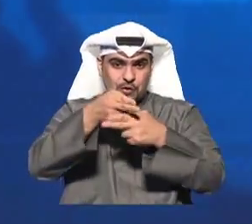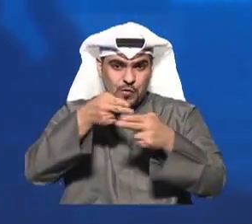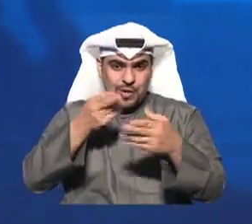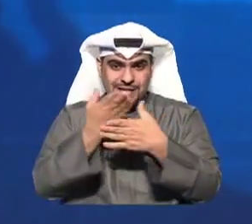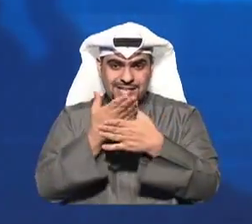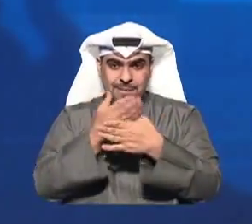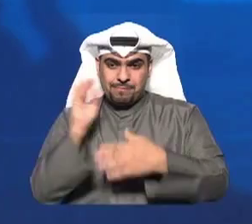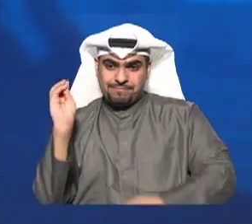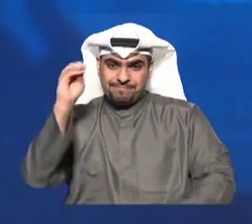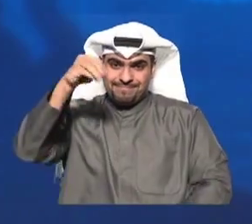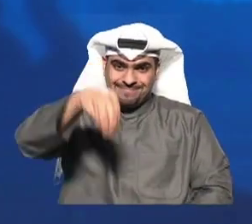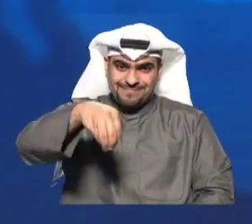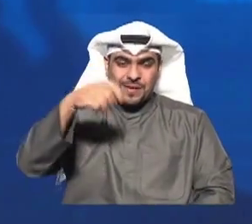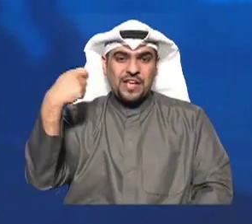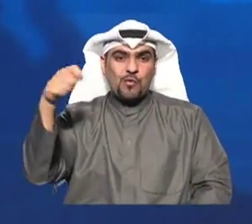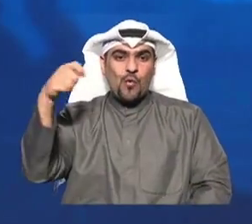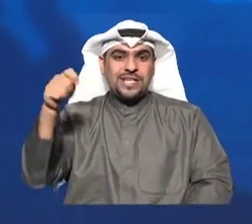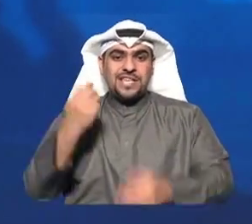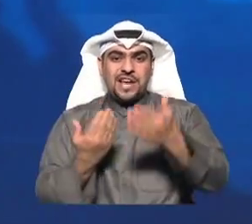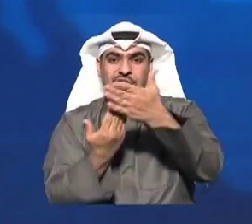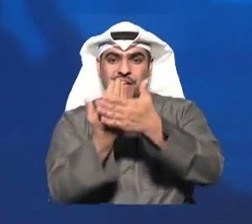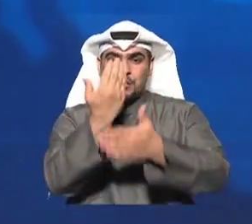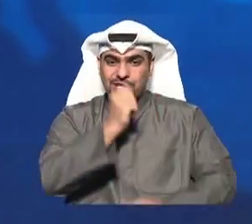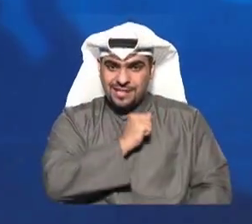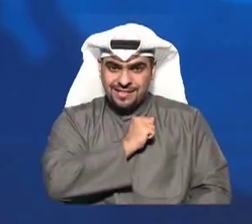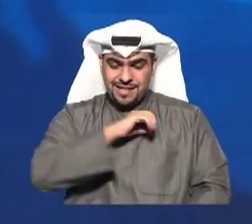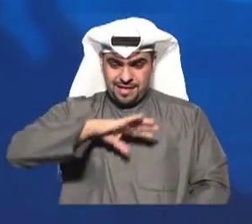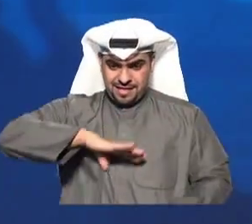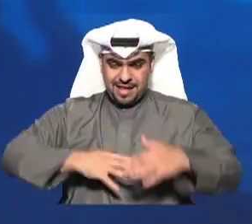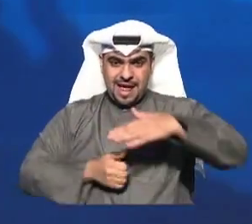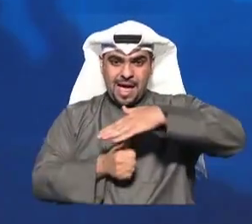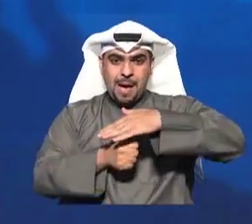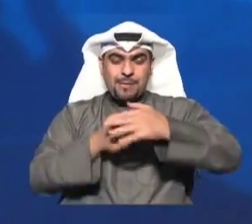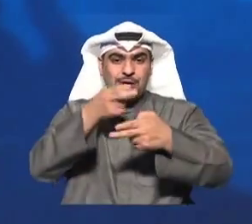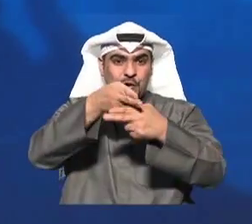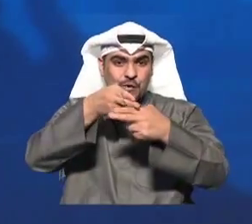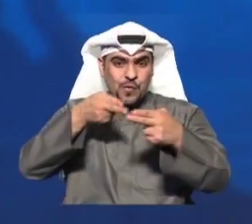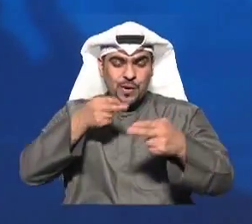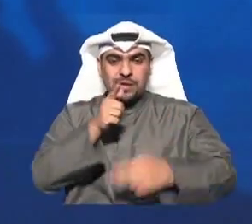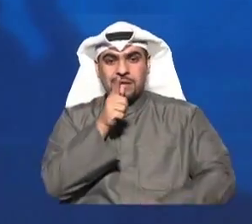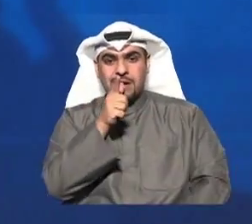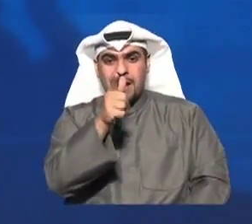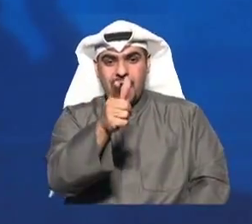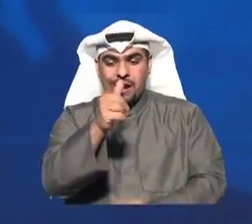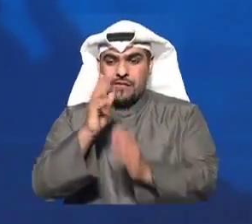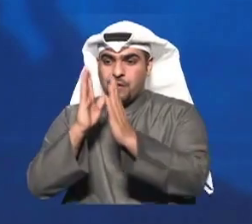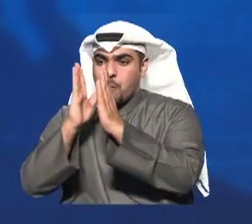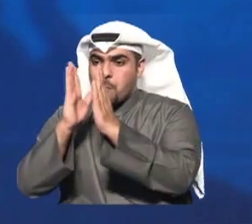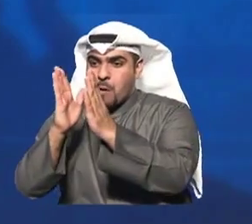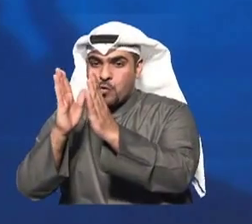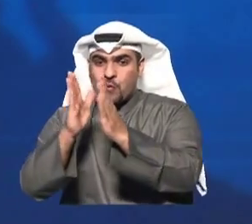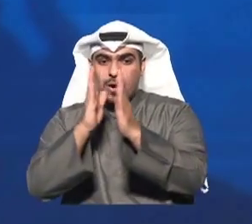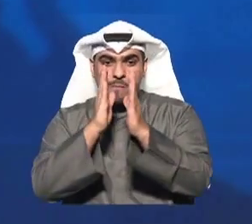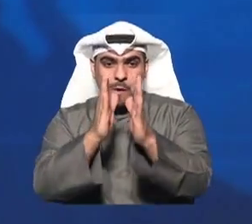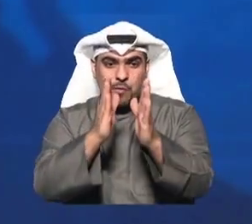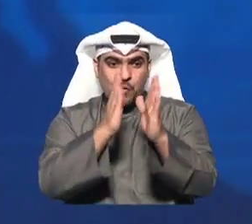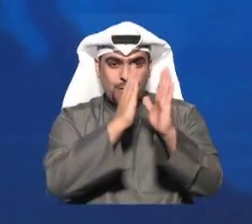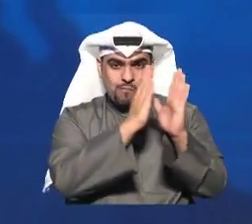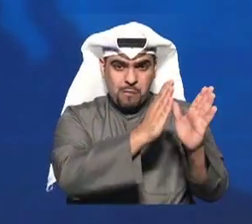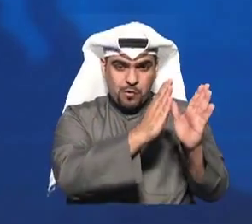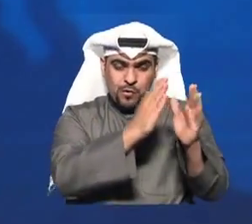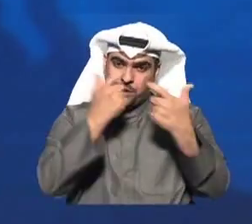الجديدة. هذا وقد هنأهم سموه رعاه الله بالثقة التي أوليت لهم والتي هم أهل لها،